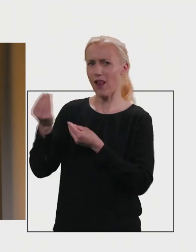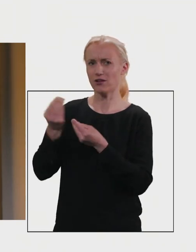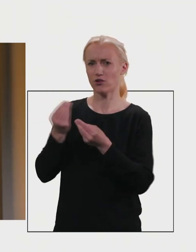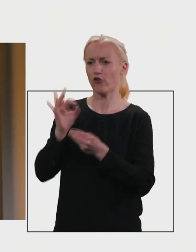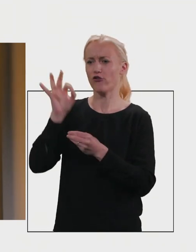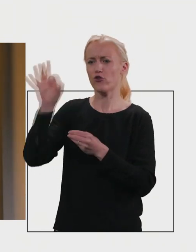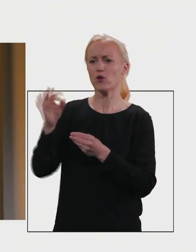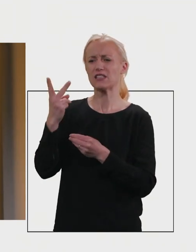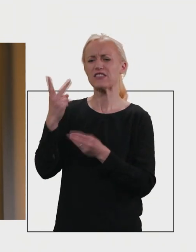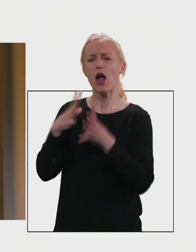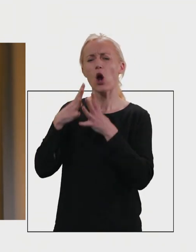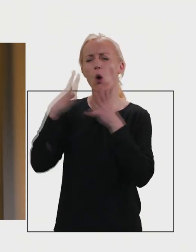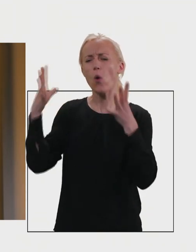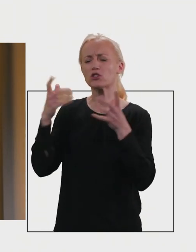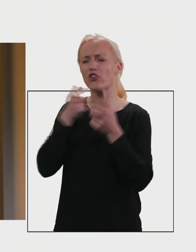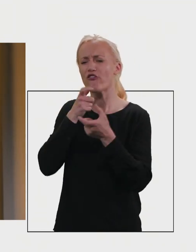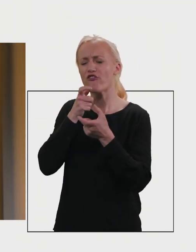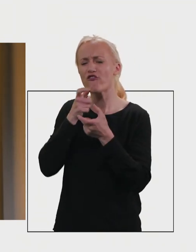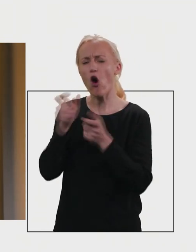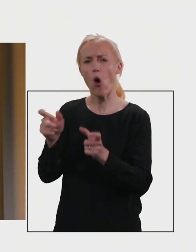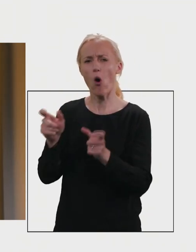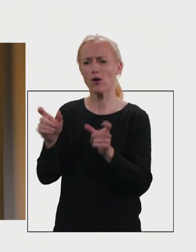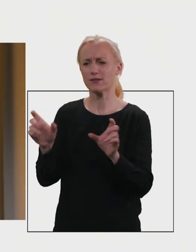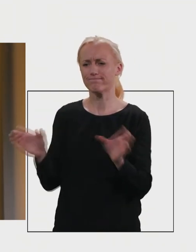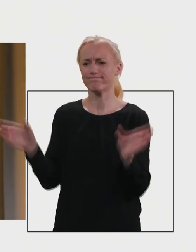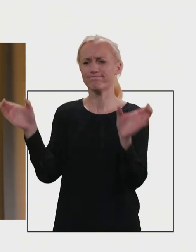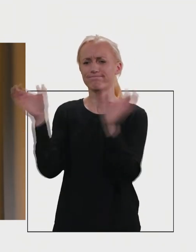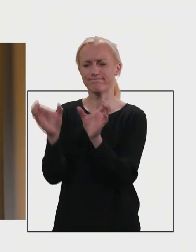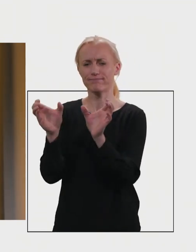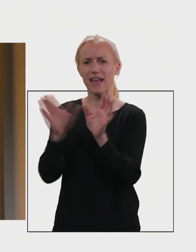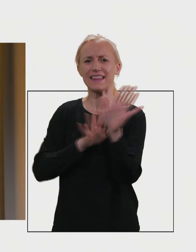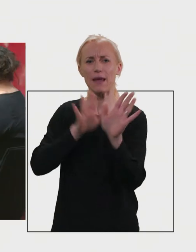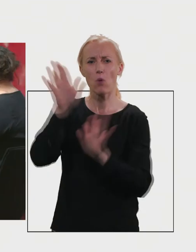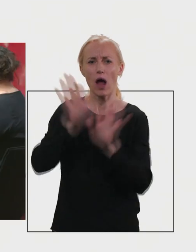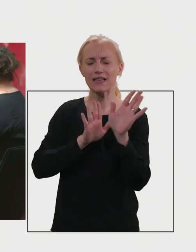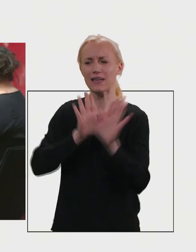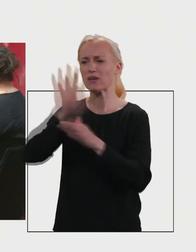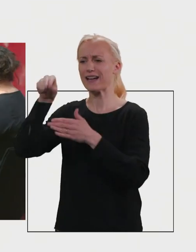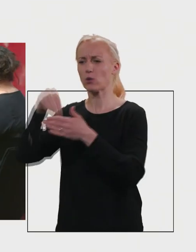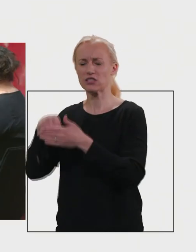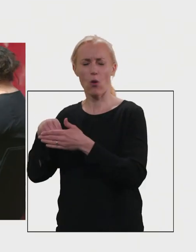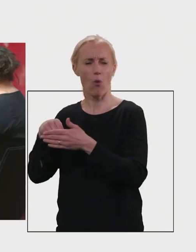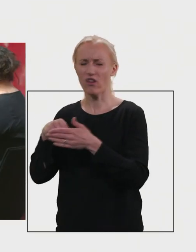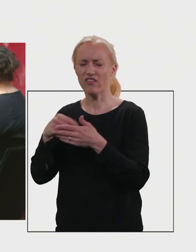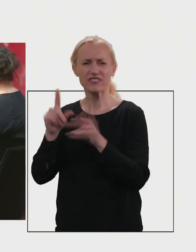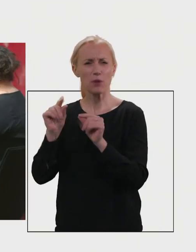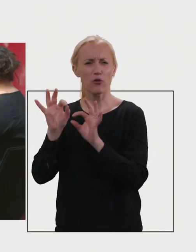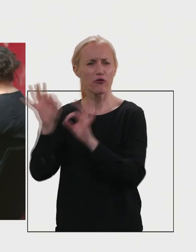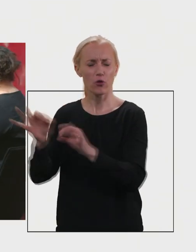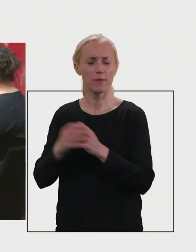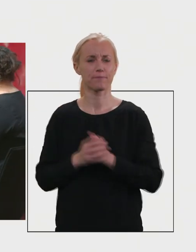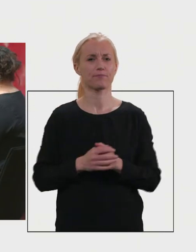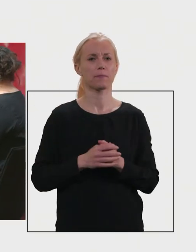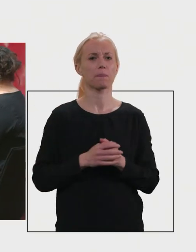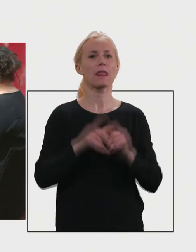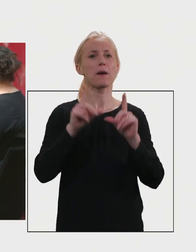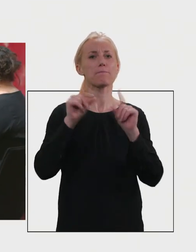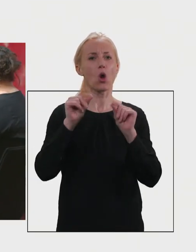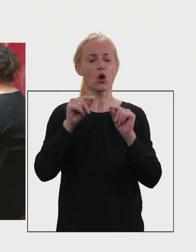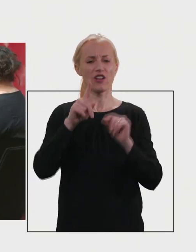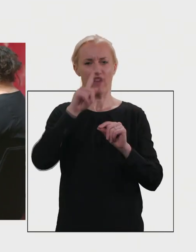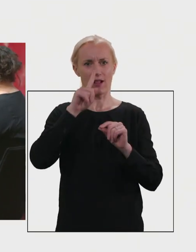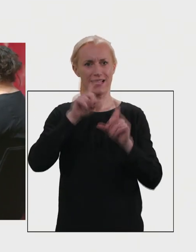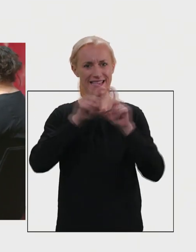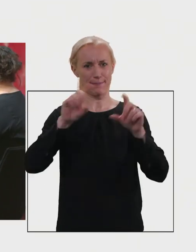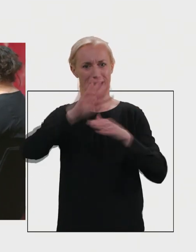großen Wörter, die ganz dicht nebeneinander stehen, Demokratie und Inklusion. Was bedeutet das? Es bedeutet, wenn wir über Inklusion